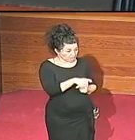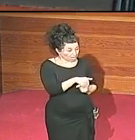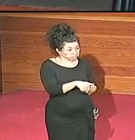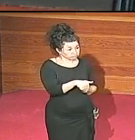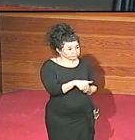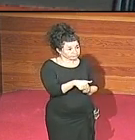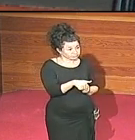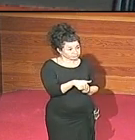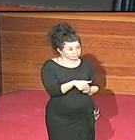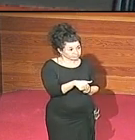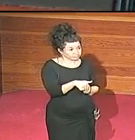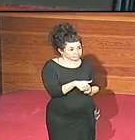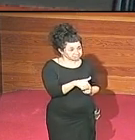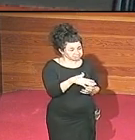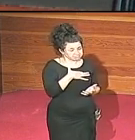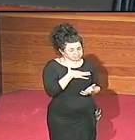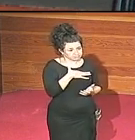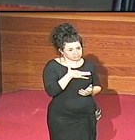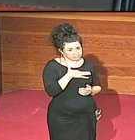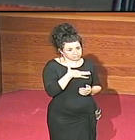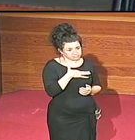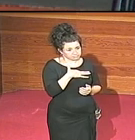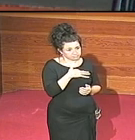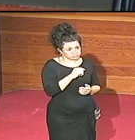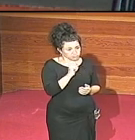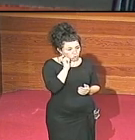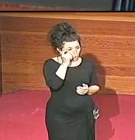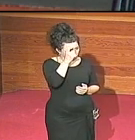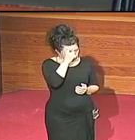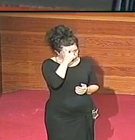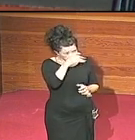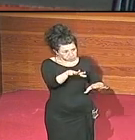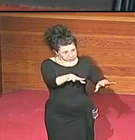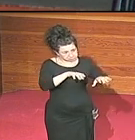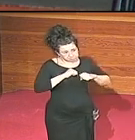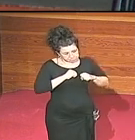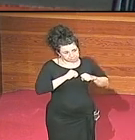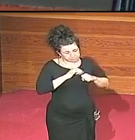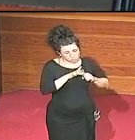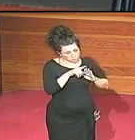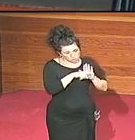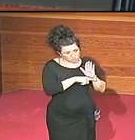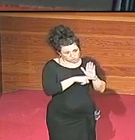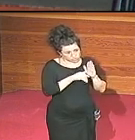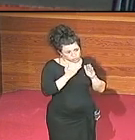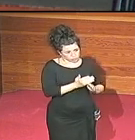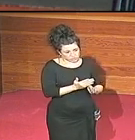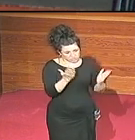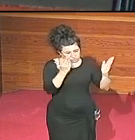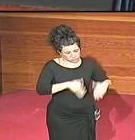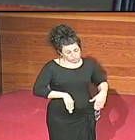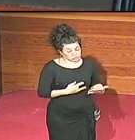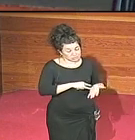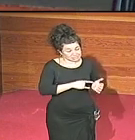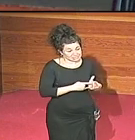eta ba, kazetaritza kontzeptzio hori hartu dugun gure gain, agian baldintzak ez zeuden, eta sistema beraren